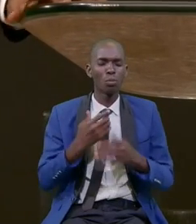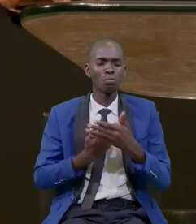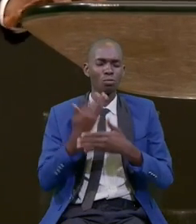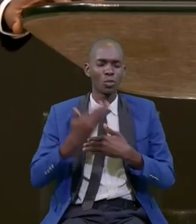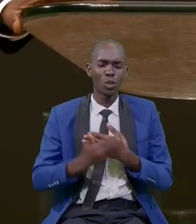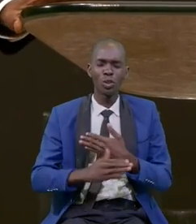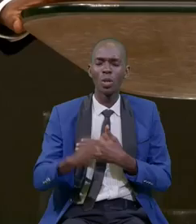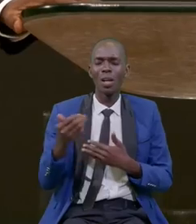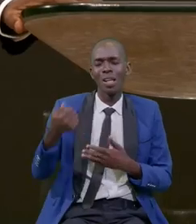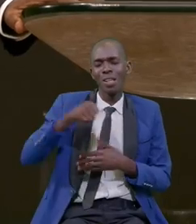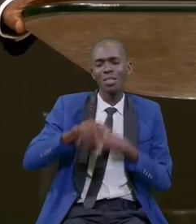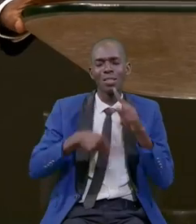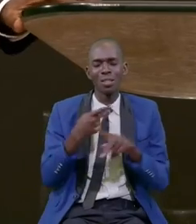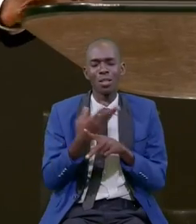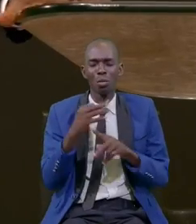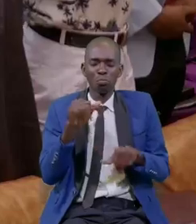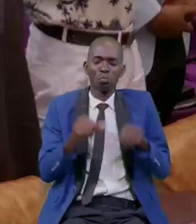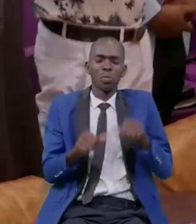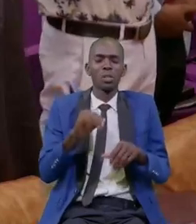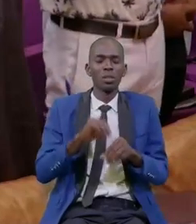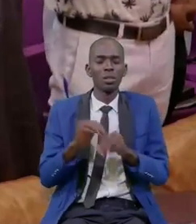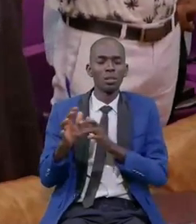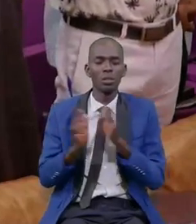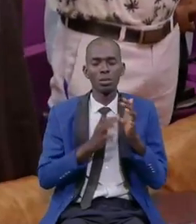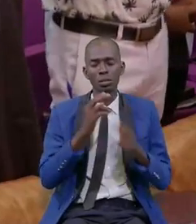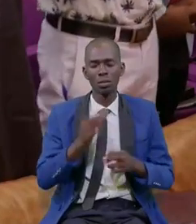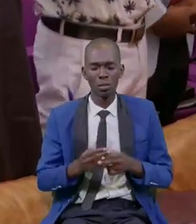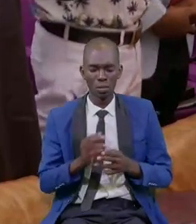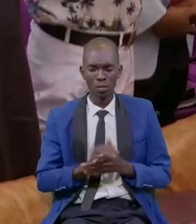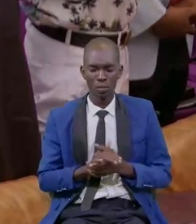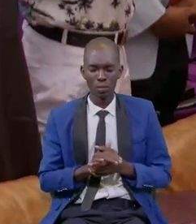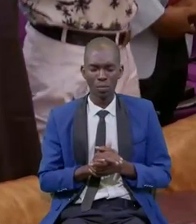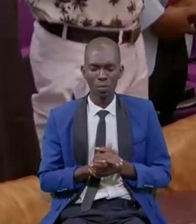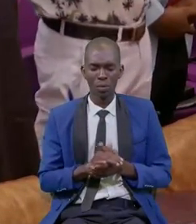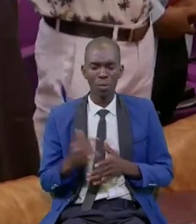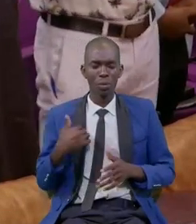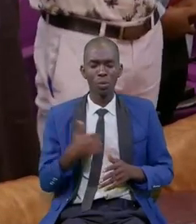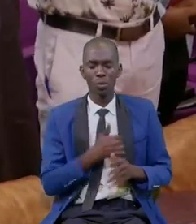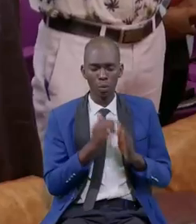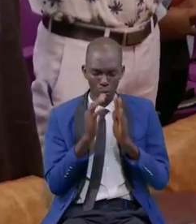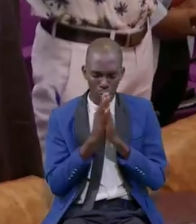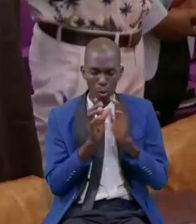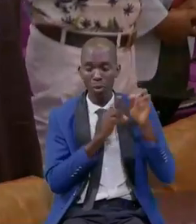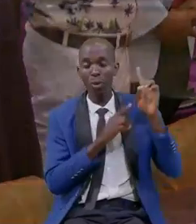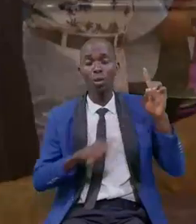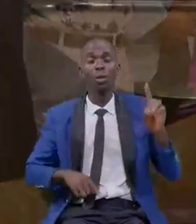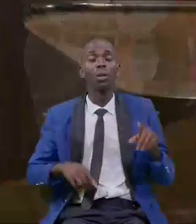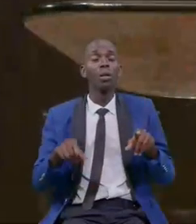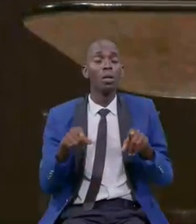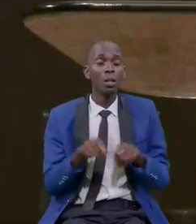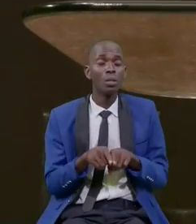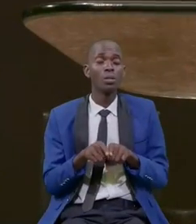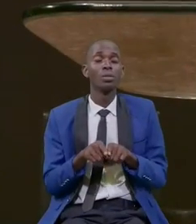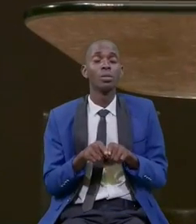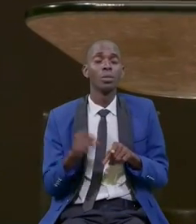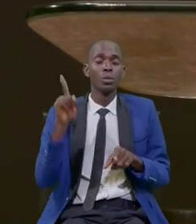véritable. En dehors de tout doute, au nom de Jésus, nous prions, Seigneur, que tu